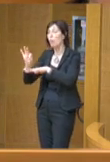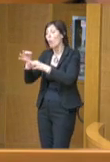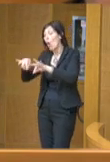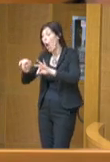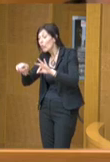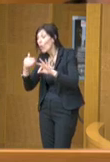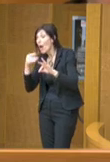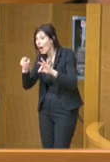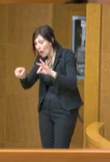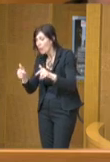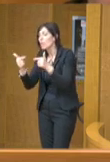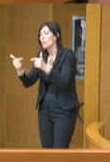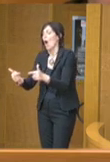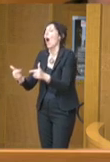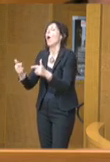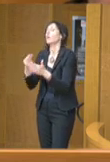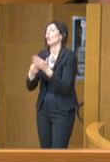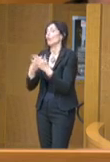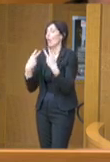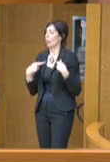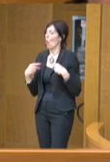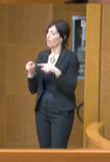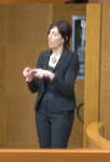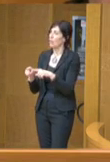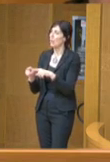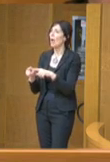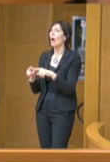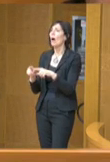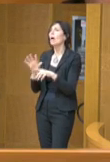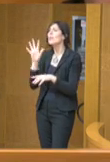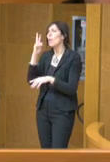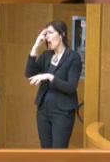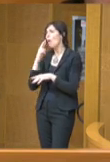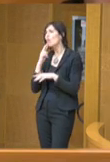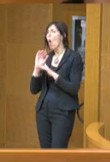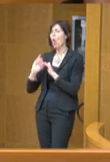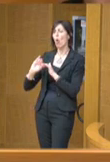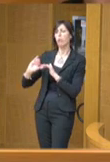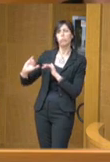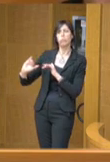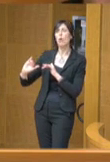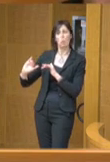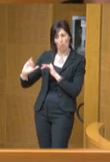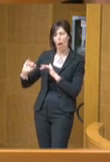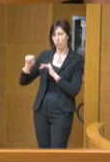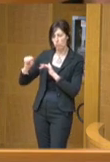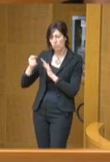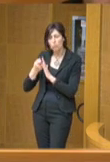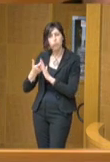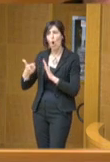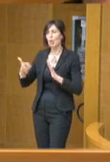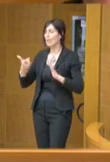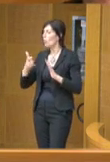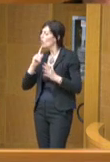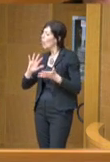realizza il progetto di vita. Quindi una figura forse marginale, però comunque importante, perché comunque diventa